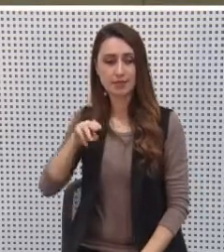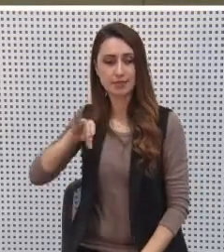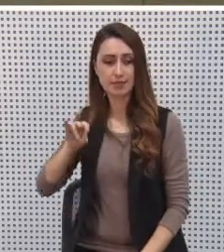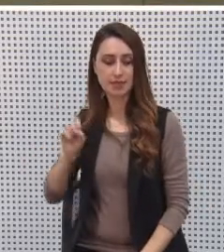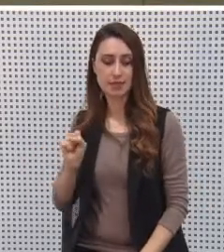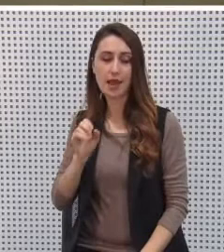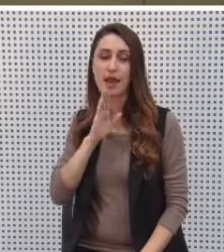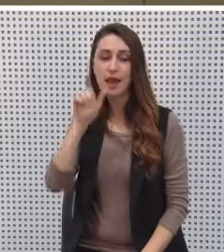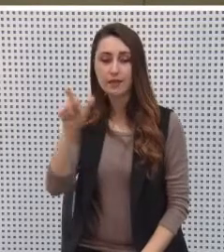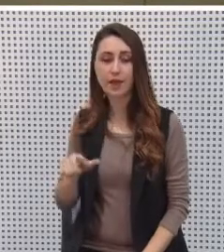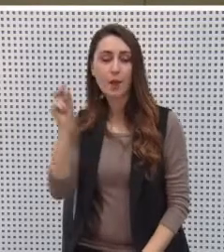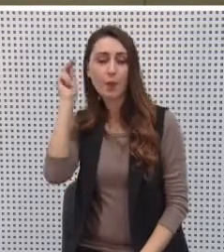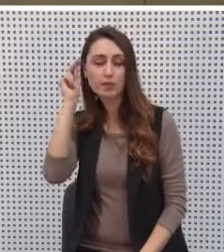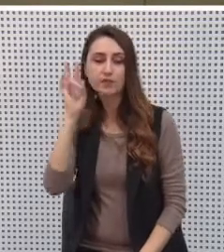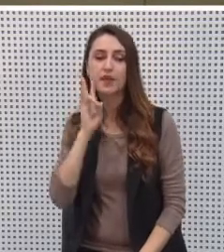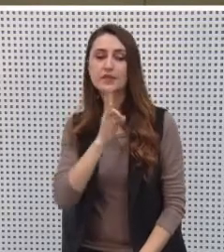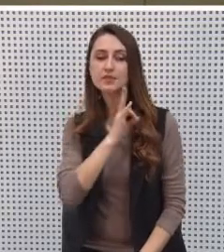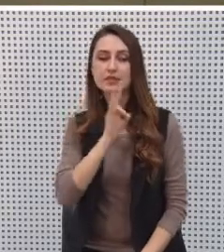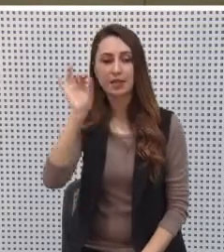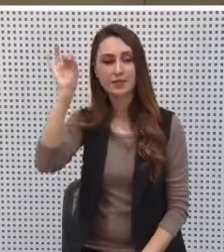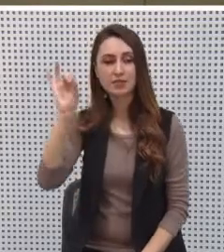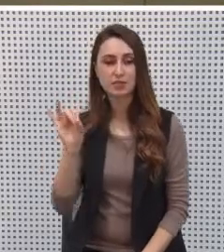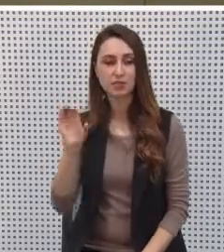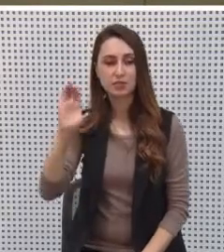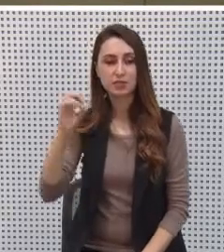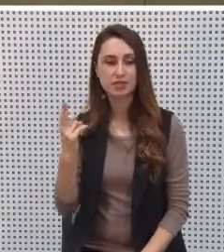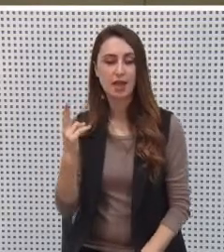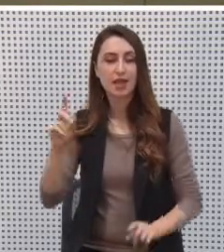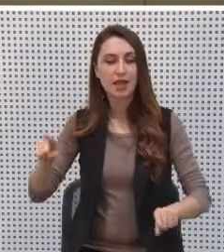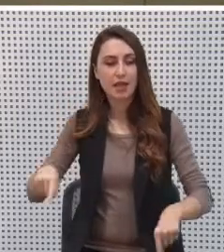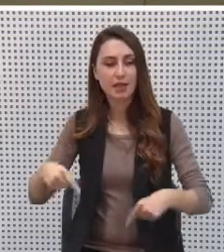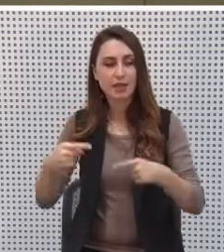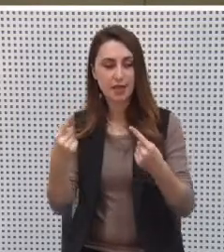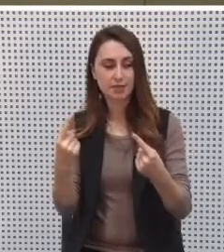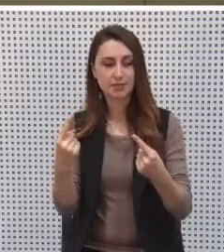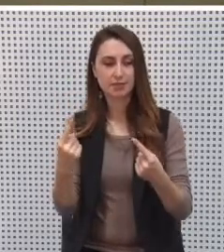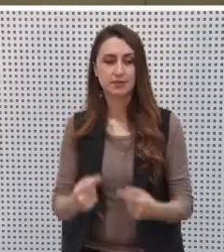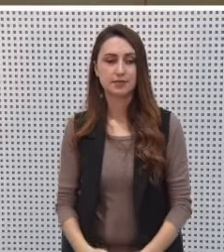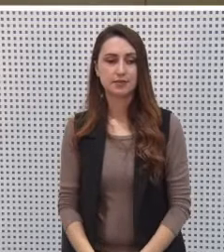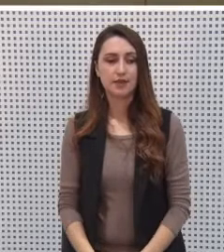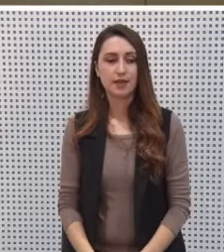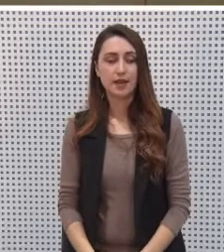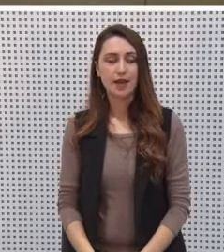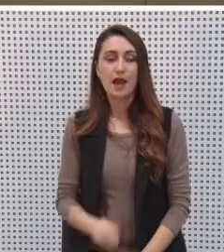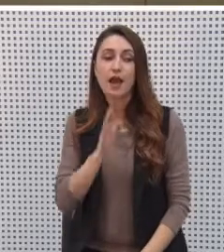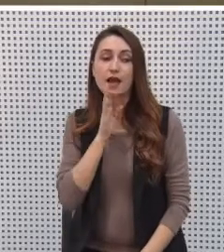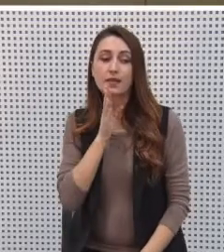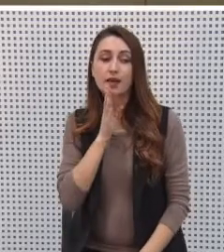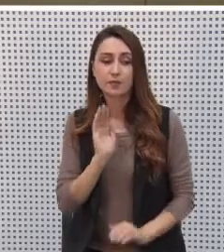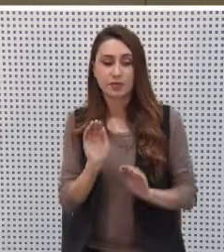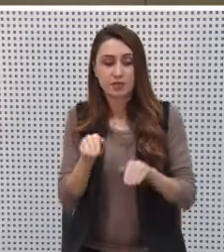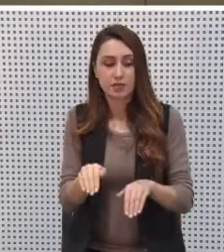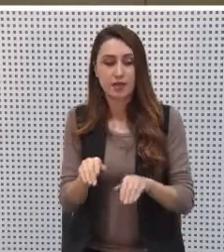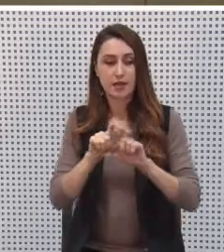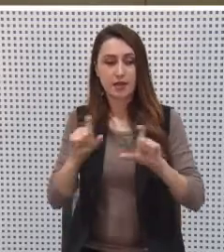учится в Новосибирском институте нашем социальной реабилитации, адаптации. Вот. Она пришла